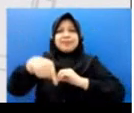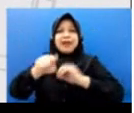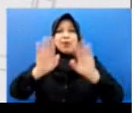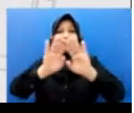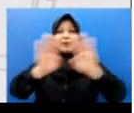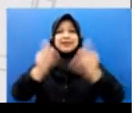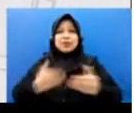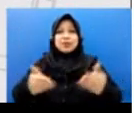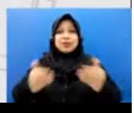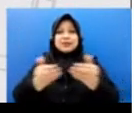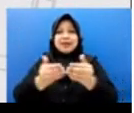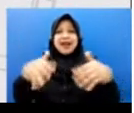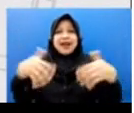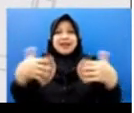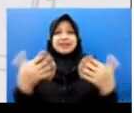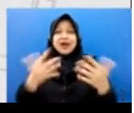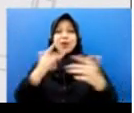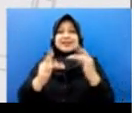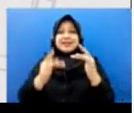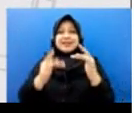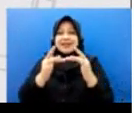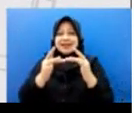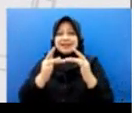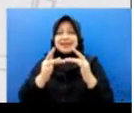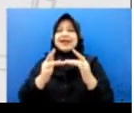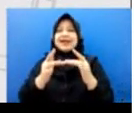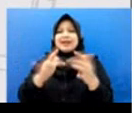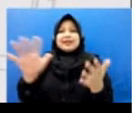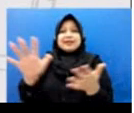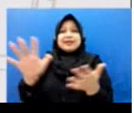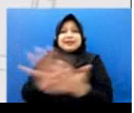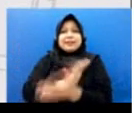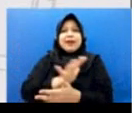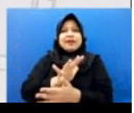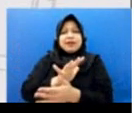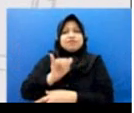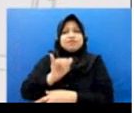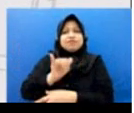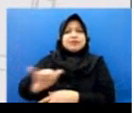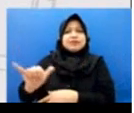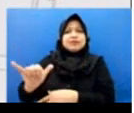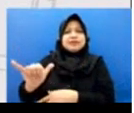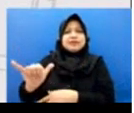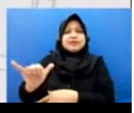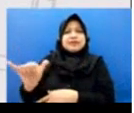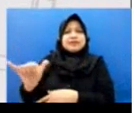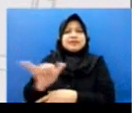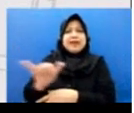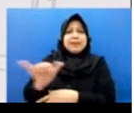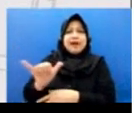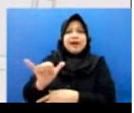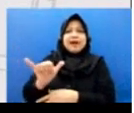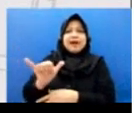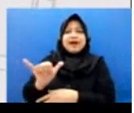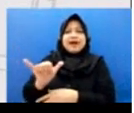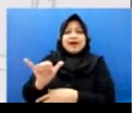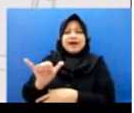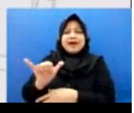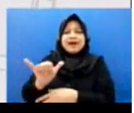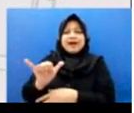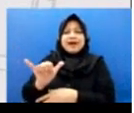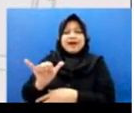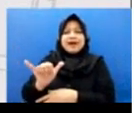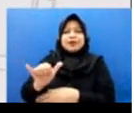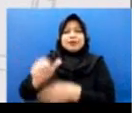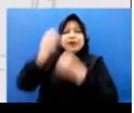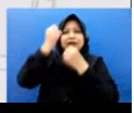dan punya kesempatan yang sama untuk pesannya di blow up, di lipat